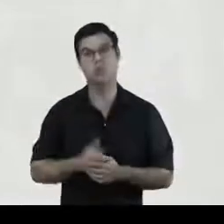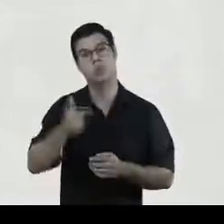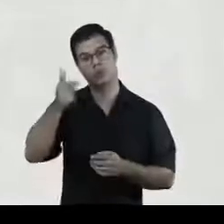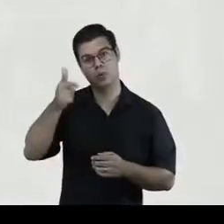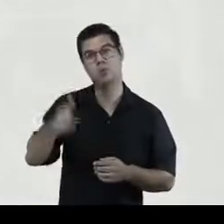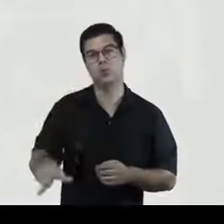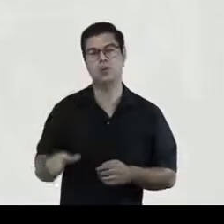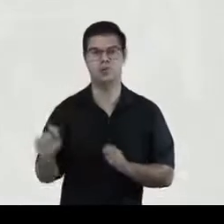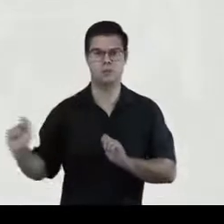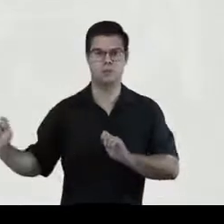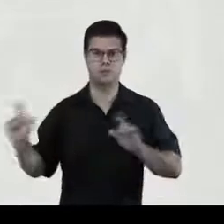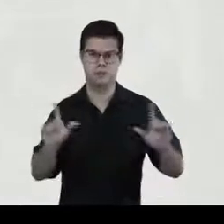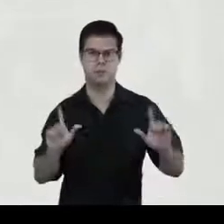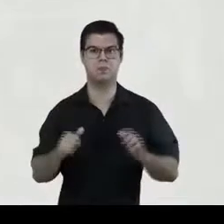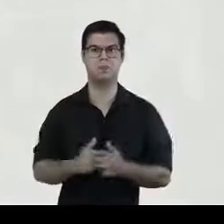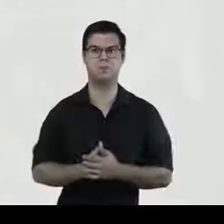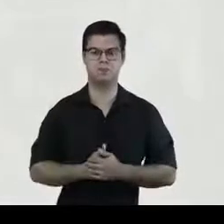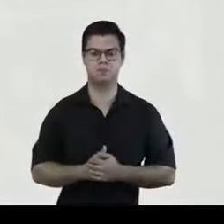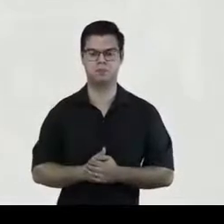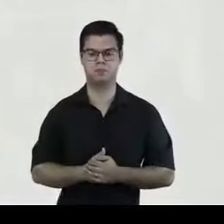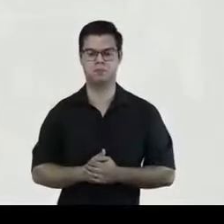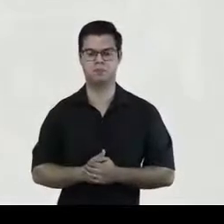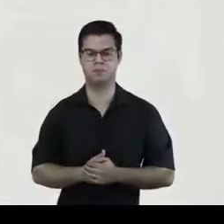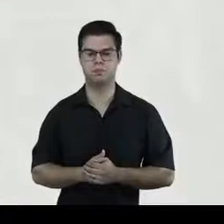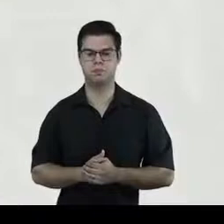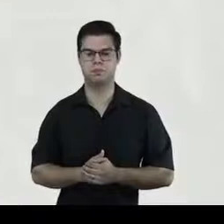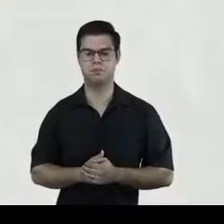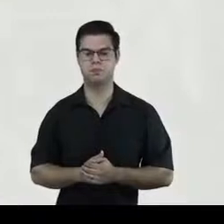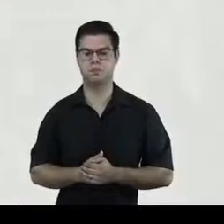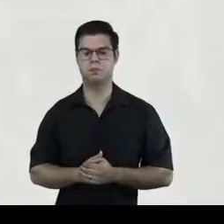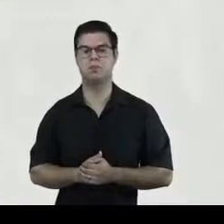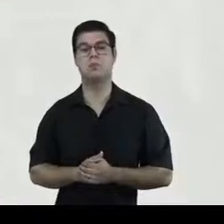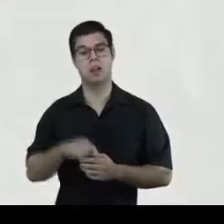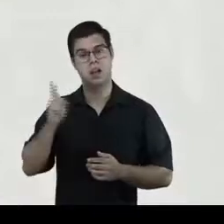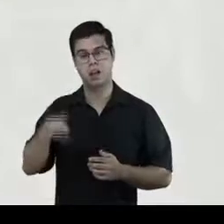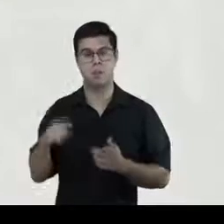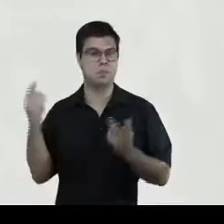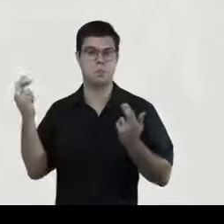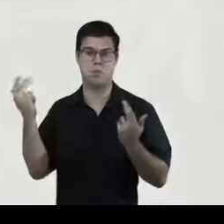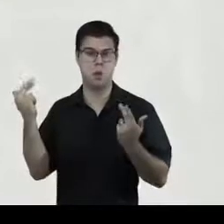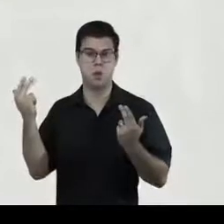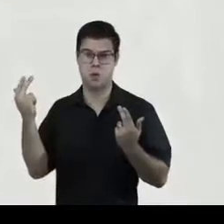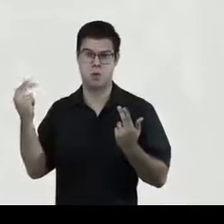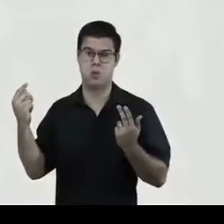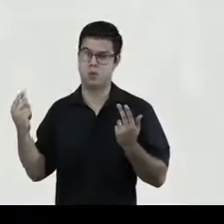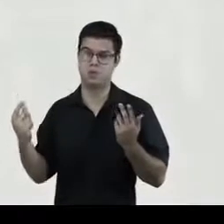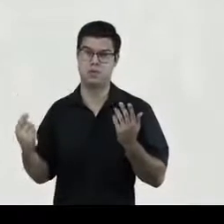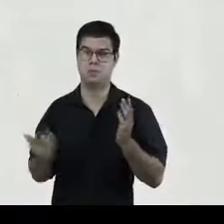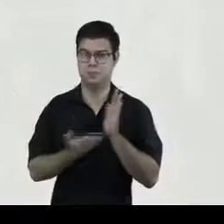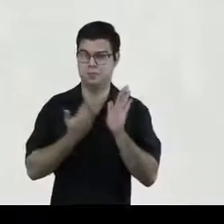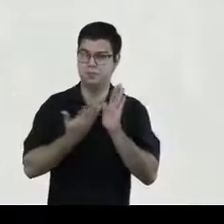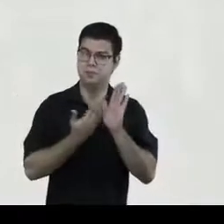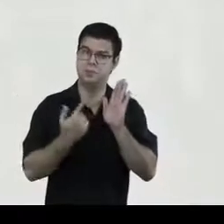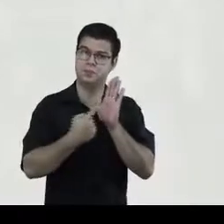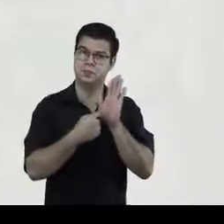C'est la même page, la même chose pour cet exemple-là qui est passé dans une vente en 2012. Là,